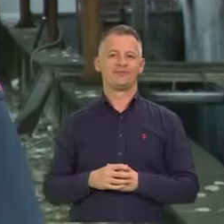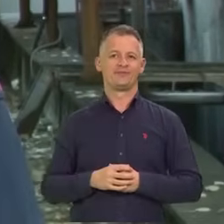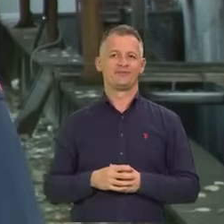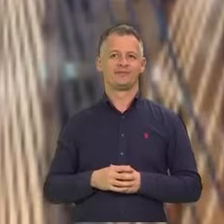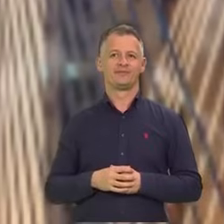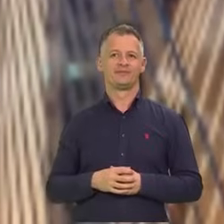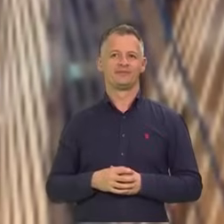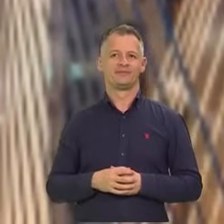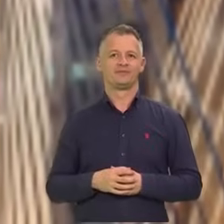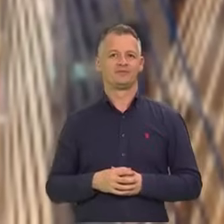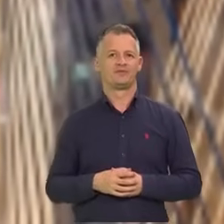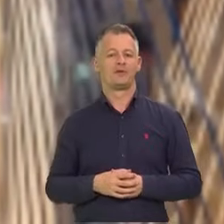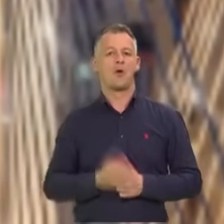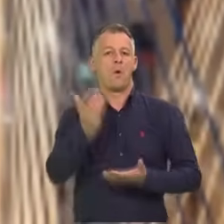revedere!